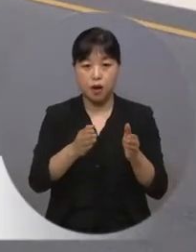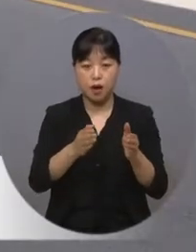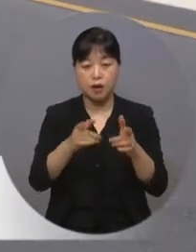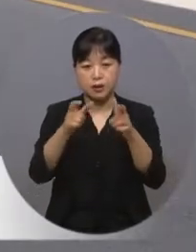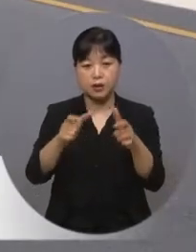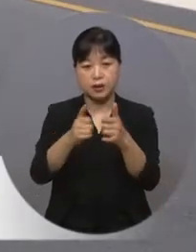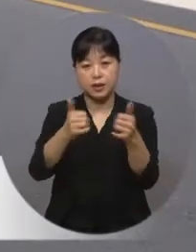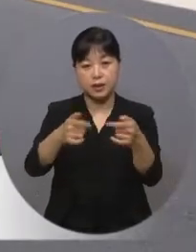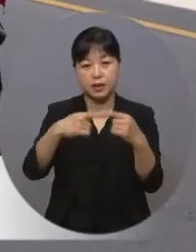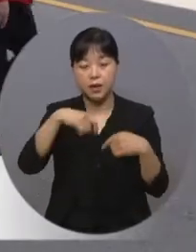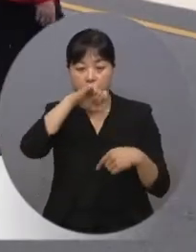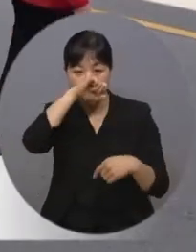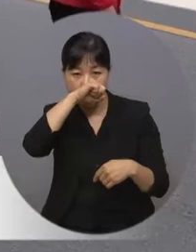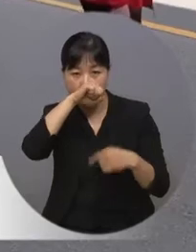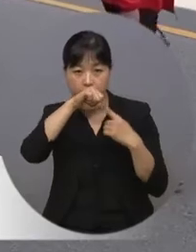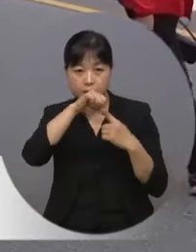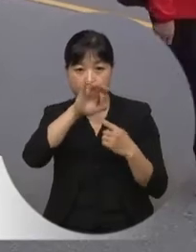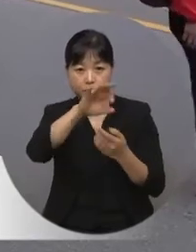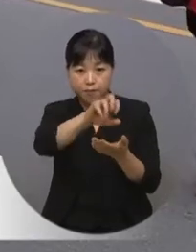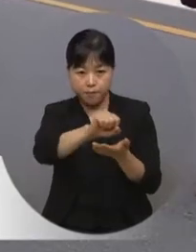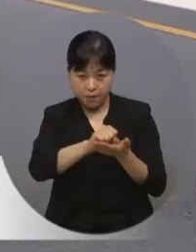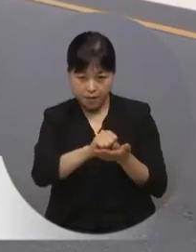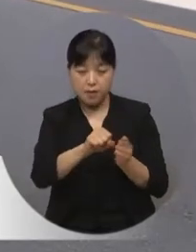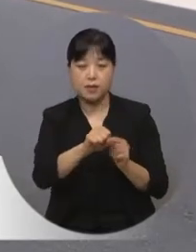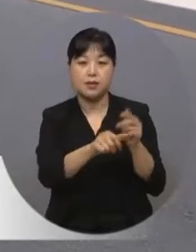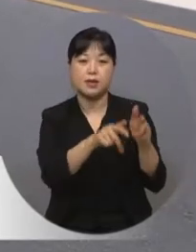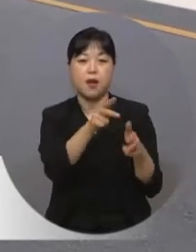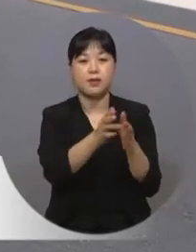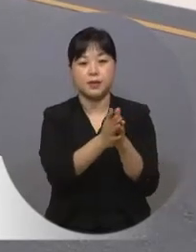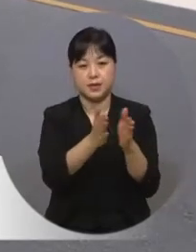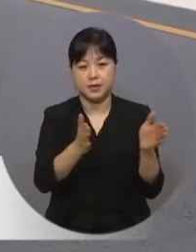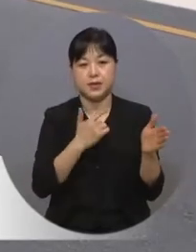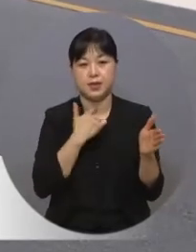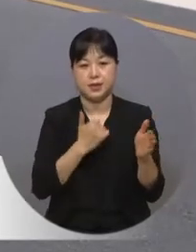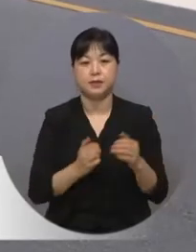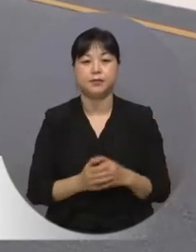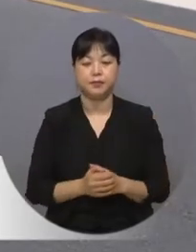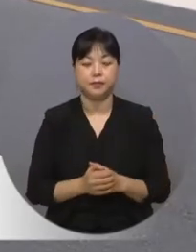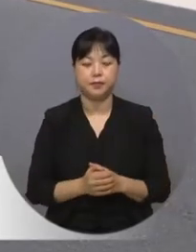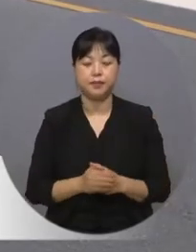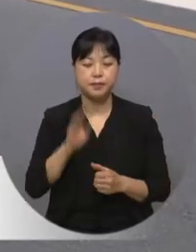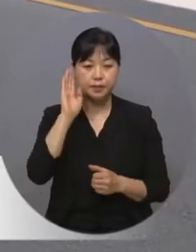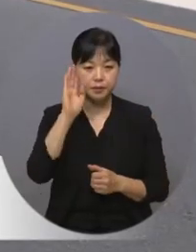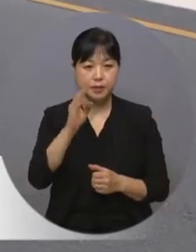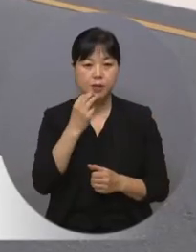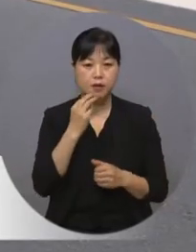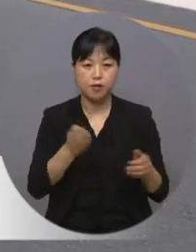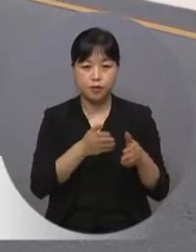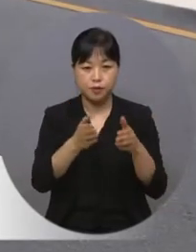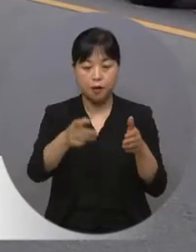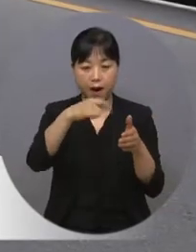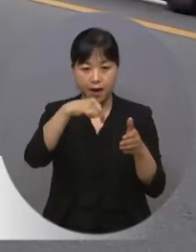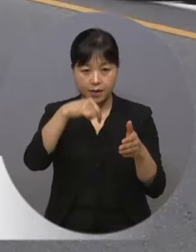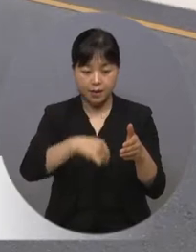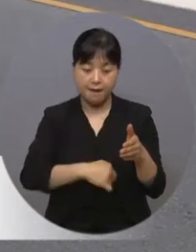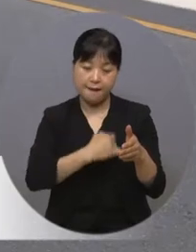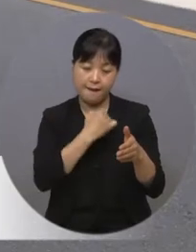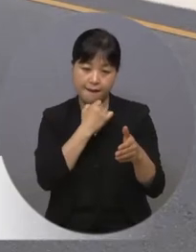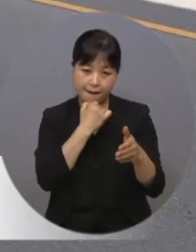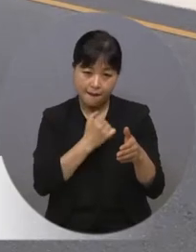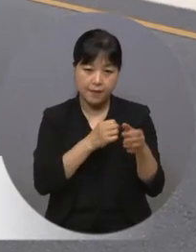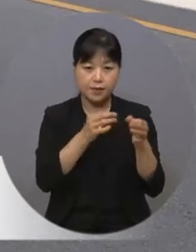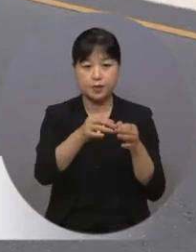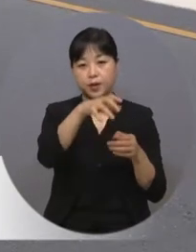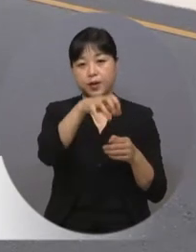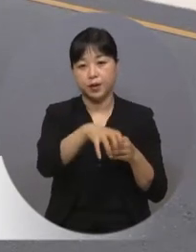주민 참여 예산을 확보해서 이 사업을 시작했는데 앞으로는 경기도 내 소규모 점포의